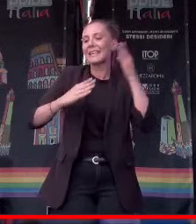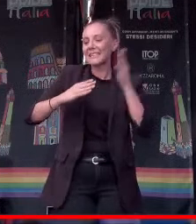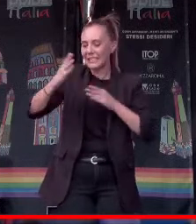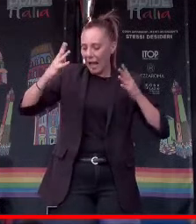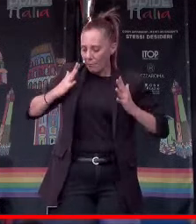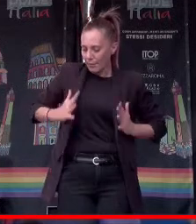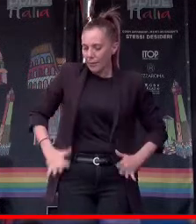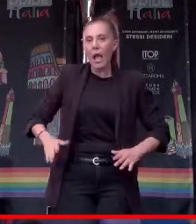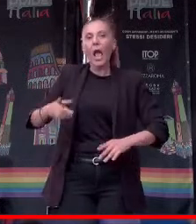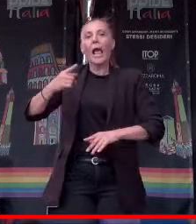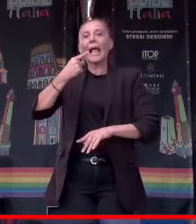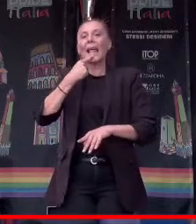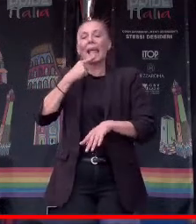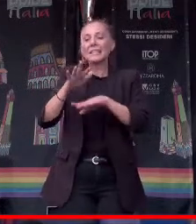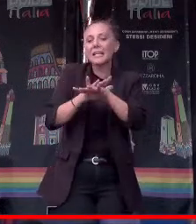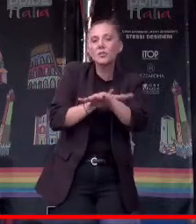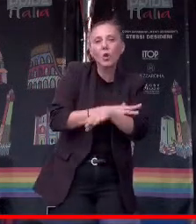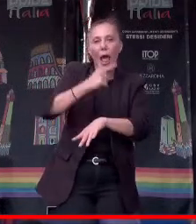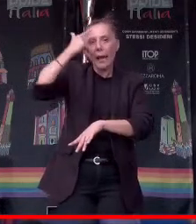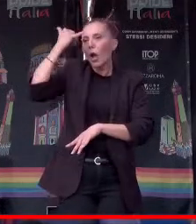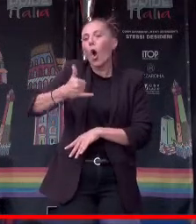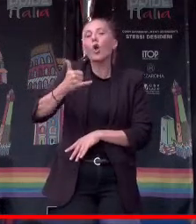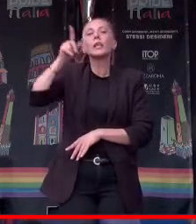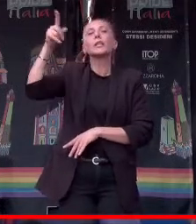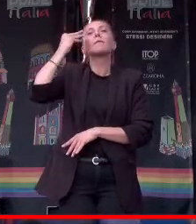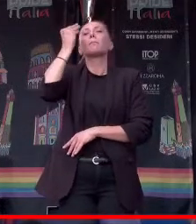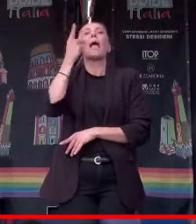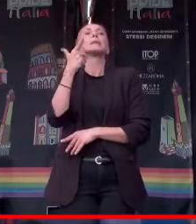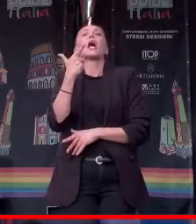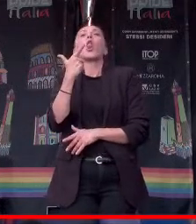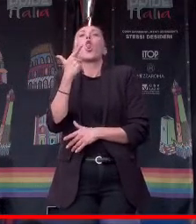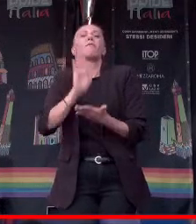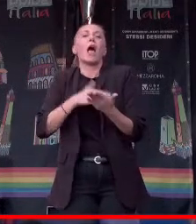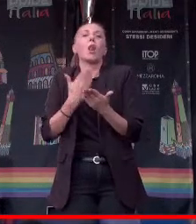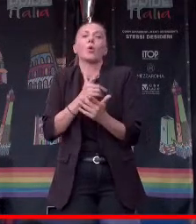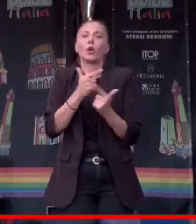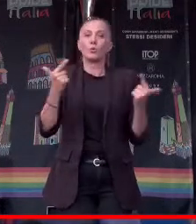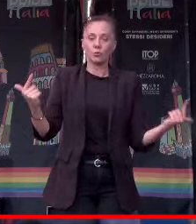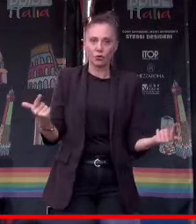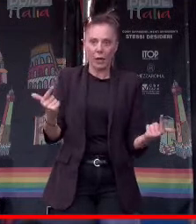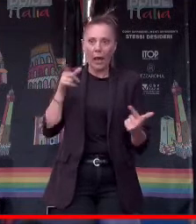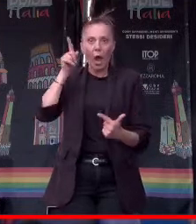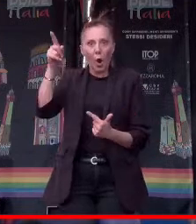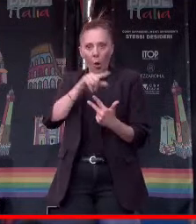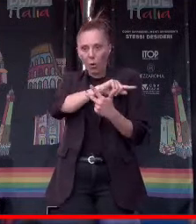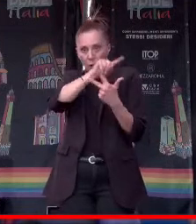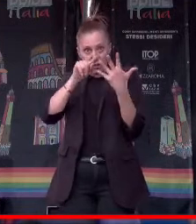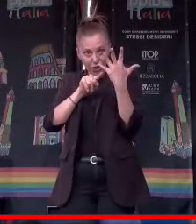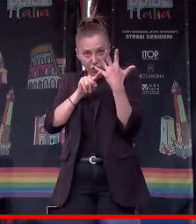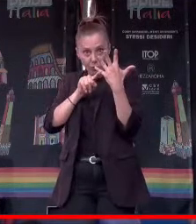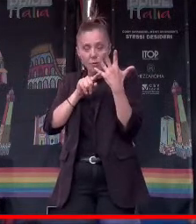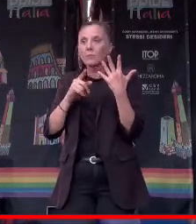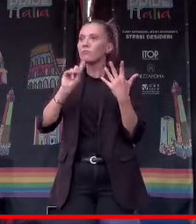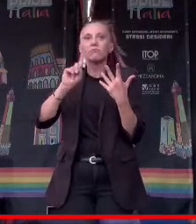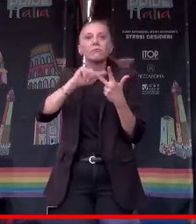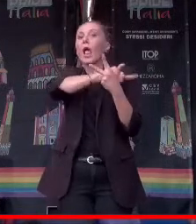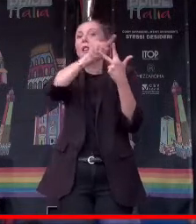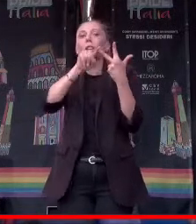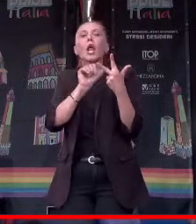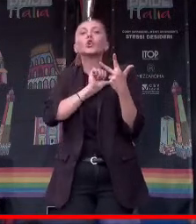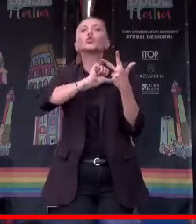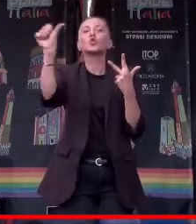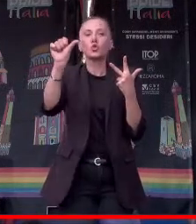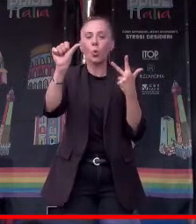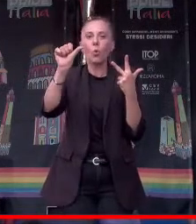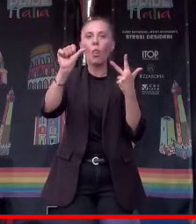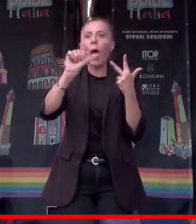le concepiscono. E hanno preso in considerazione solo 3 barriere sul territorio di Santa Marinella, tutto il resto è